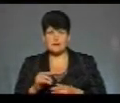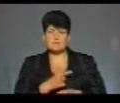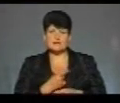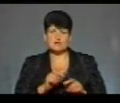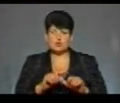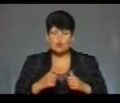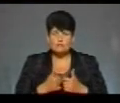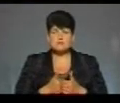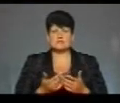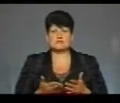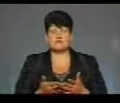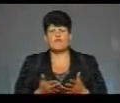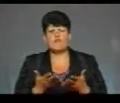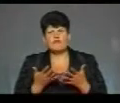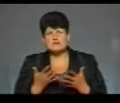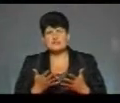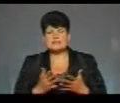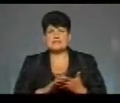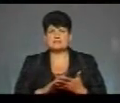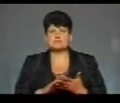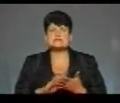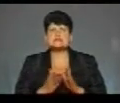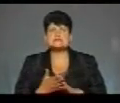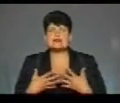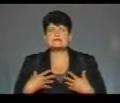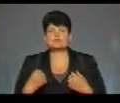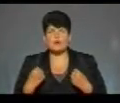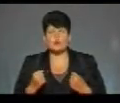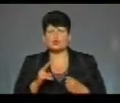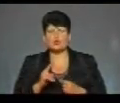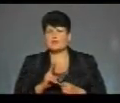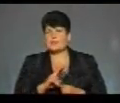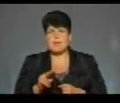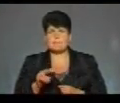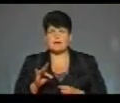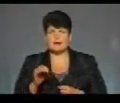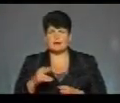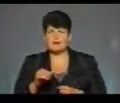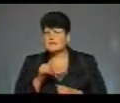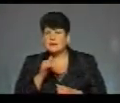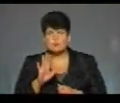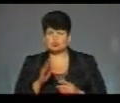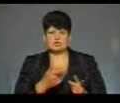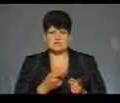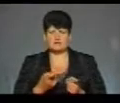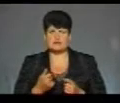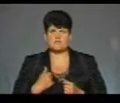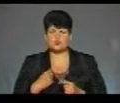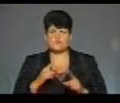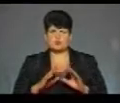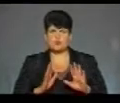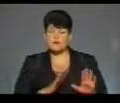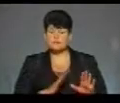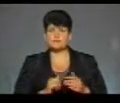щоб визначити степень стану здоров'я. Тому що юнаки, які не придатні по стану здоров'я, вони не можуть бути залучені на військові збори.